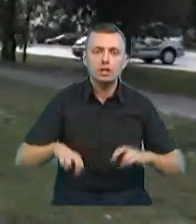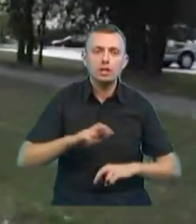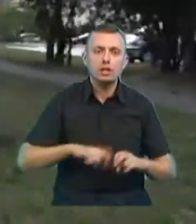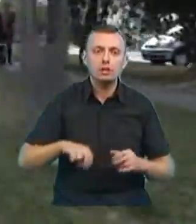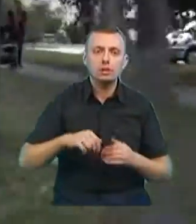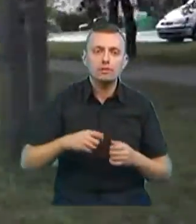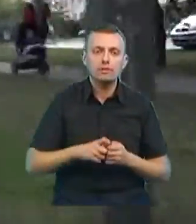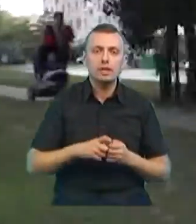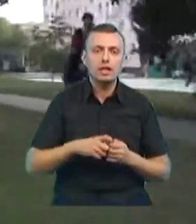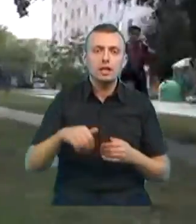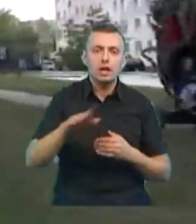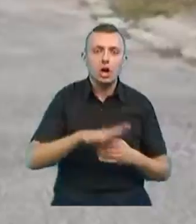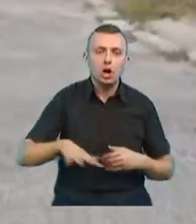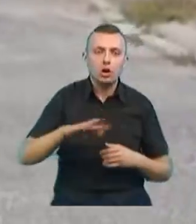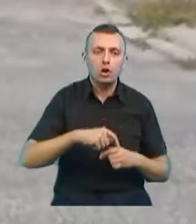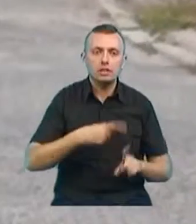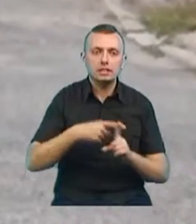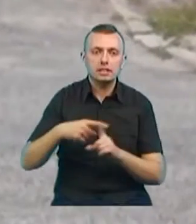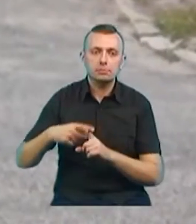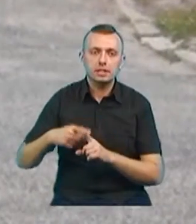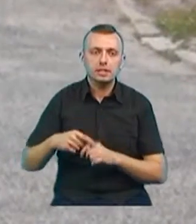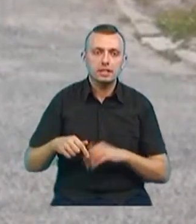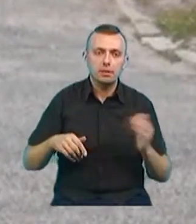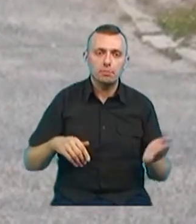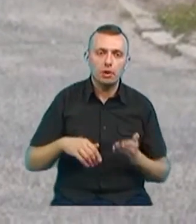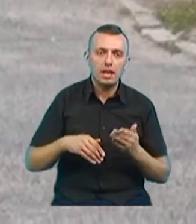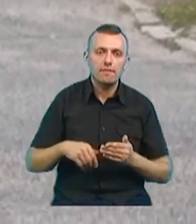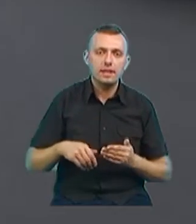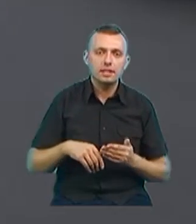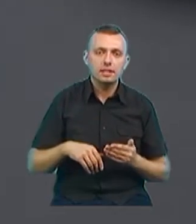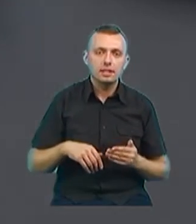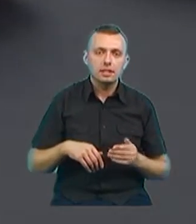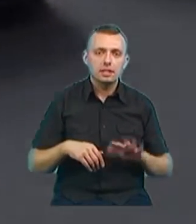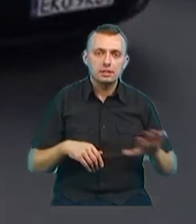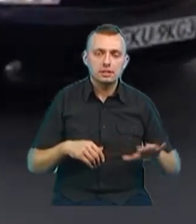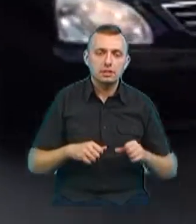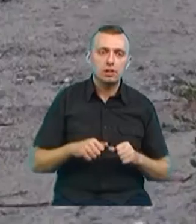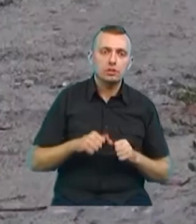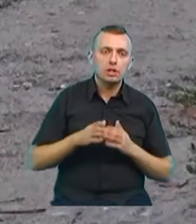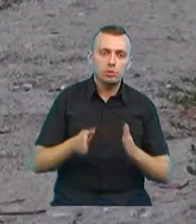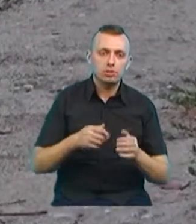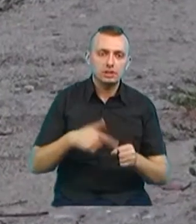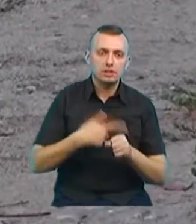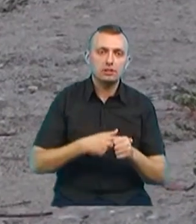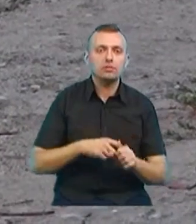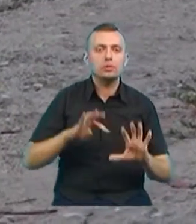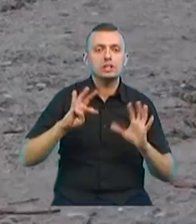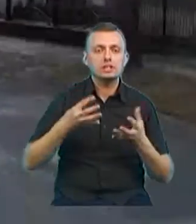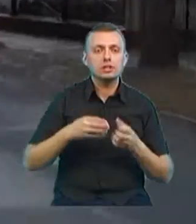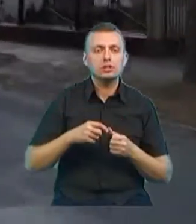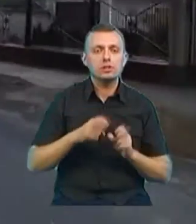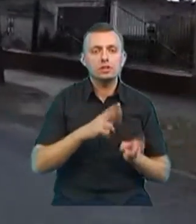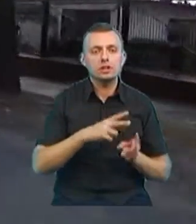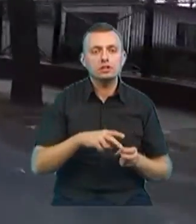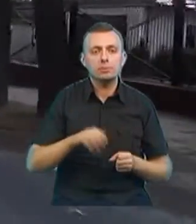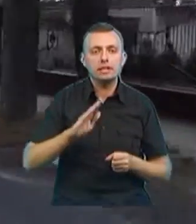z wprowadzanymi zmianami w ruchu drogowym. Przewiduje się wprowadzenie ruchu jednokierunkowego w części ulicy 29 listopada od skrzyżowania z ulicą